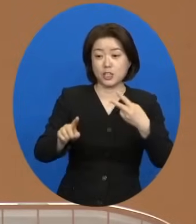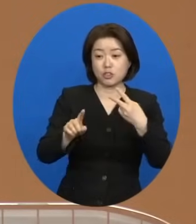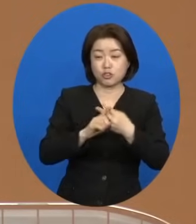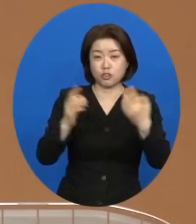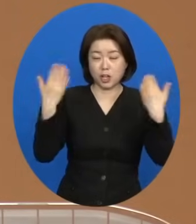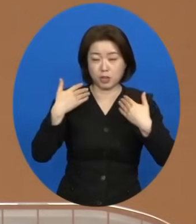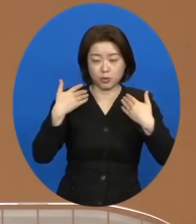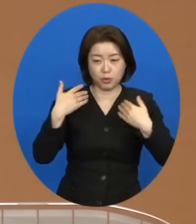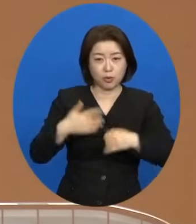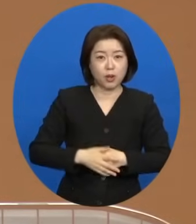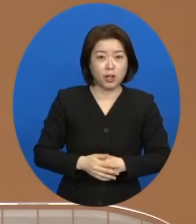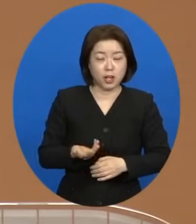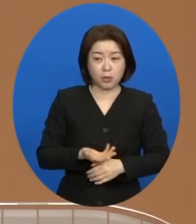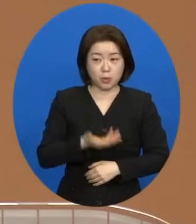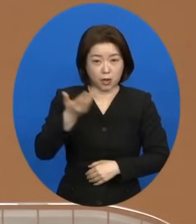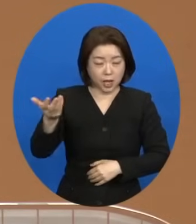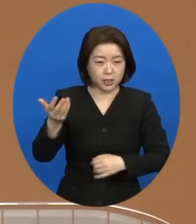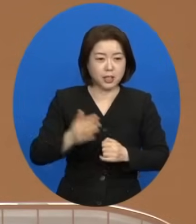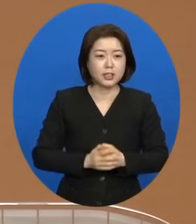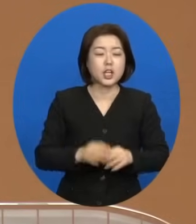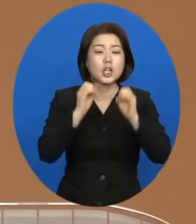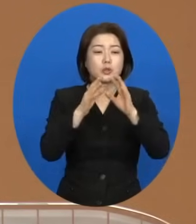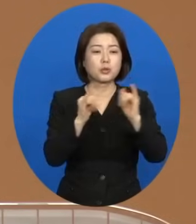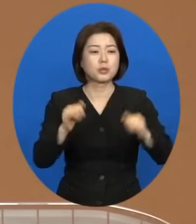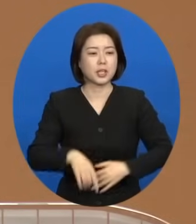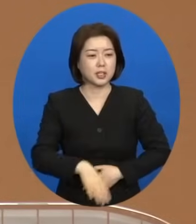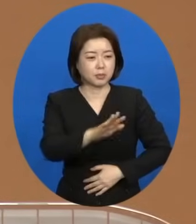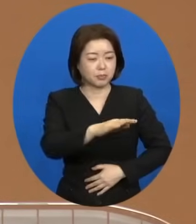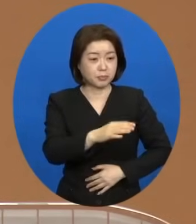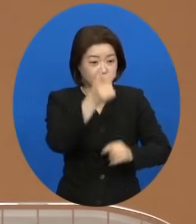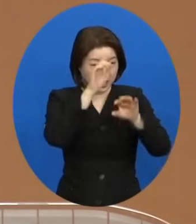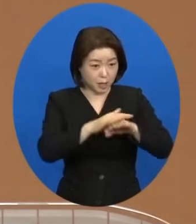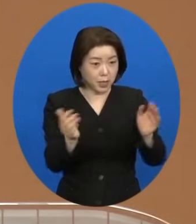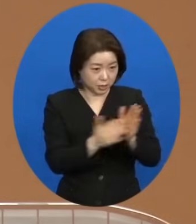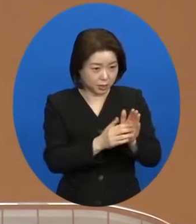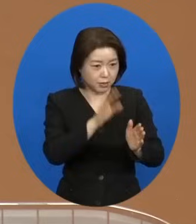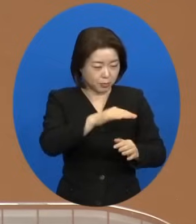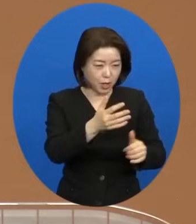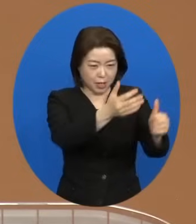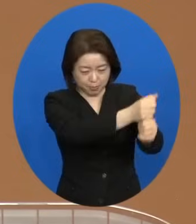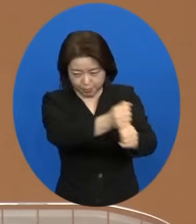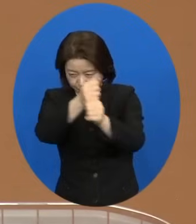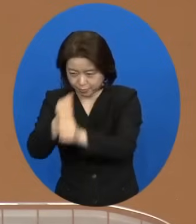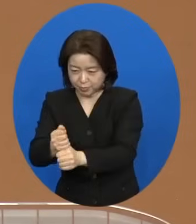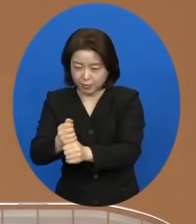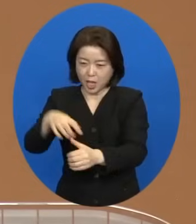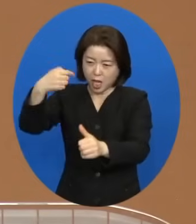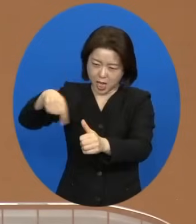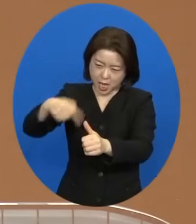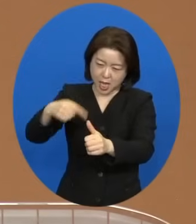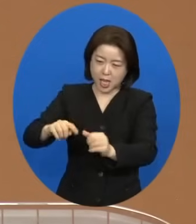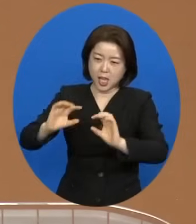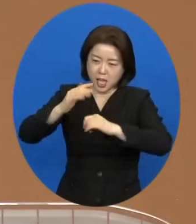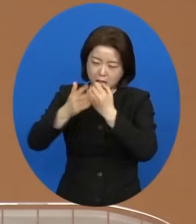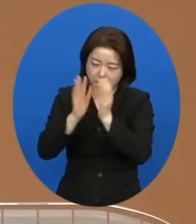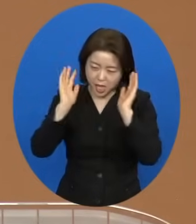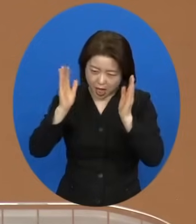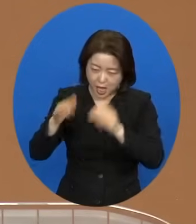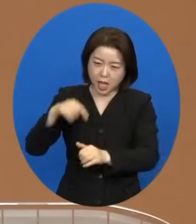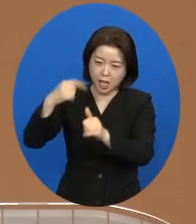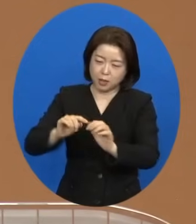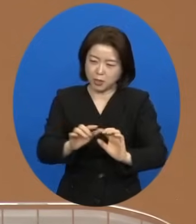분만실로 데려가는 겁니다 그러더니 성경 말씀을 가르치고 그다음에 뭐 여러 가지를 하셨어 그러면서 저의 수련의